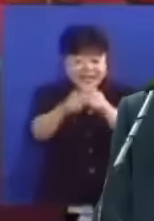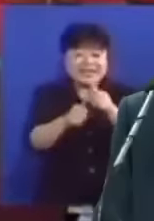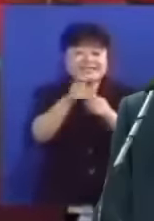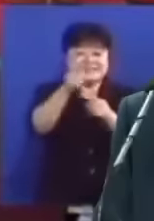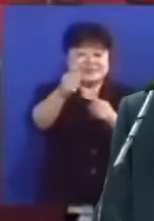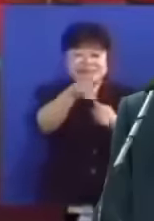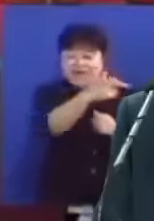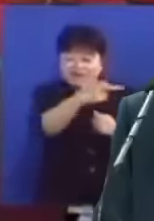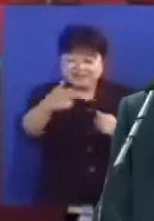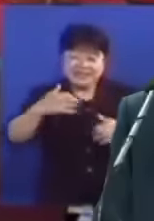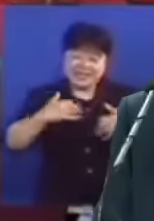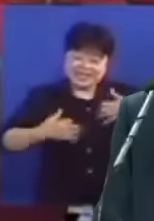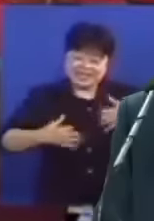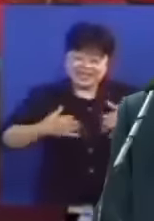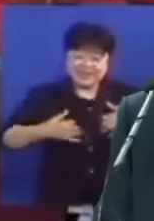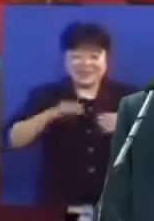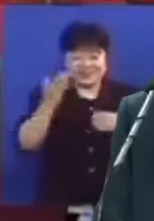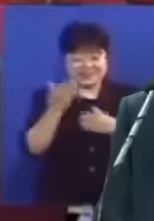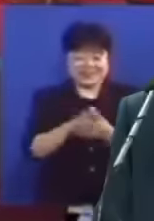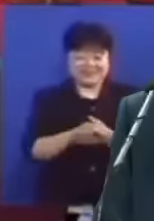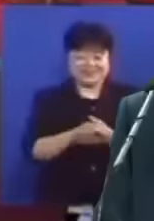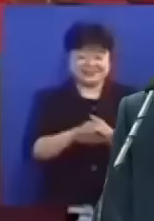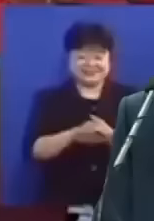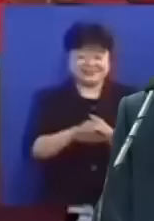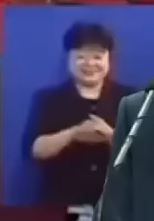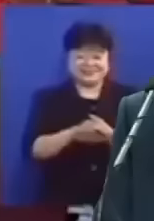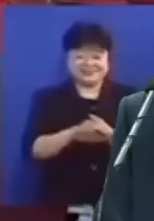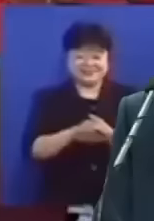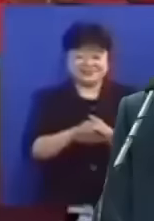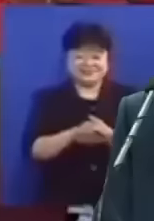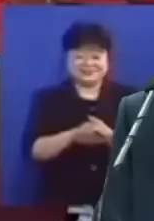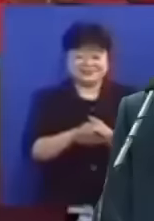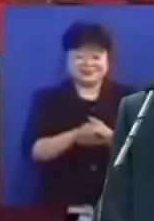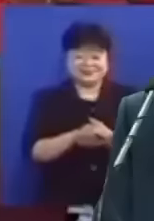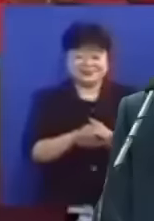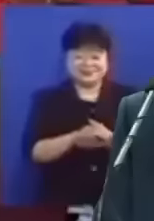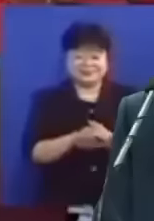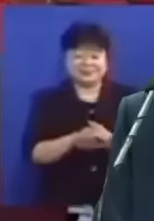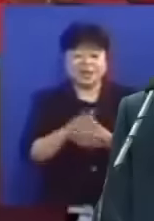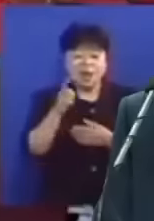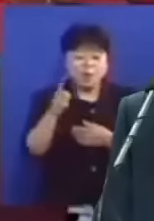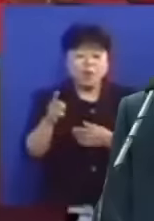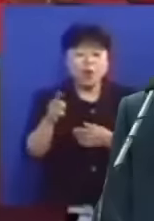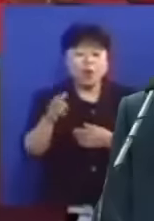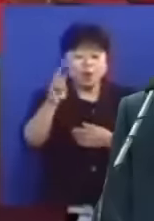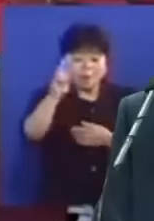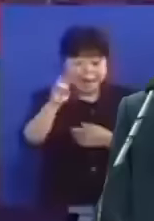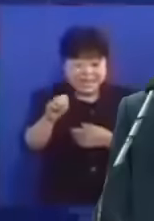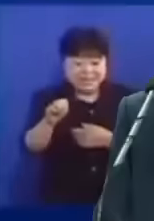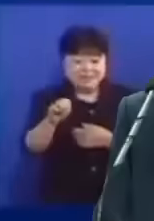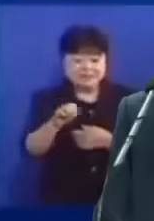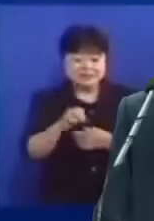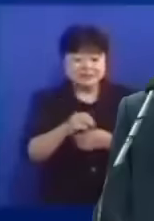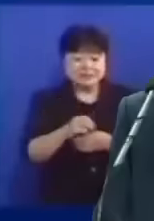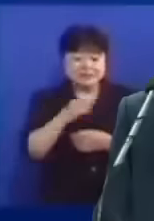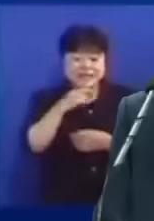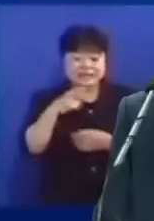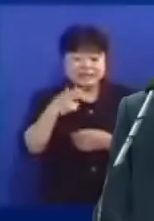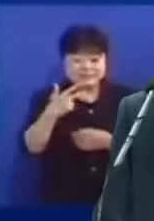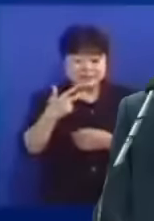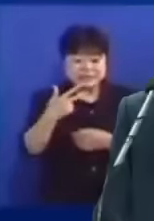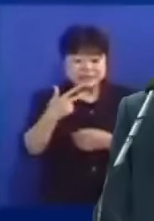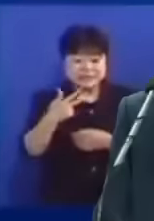하나님이 크게 기뻐하시게 되는 것입니다. 미국의 폴 마이어 씨는 27세 백만장자가